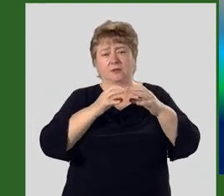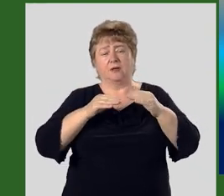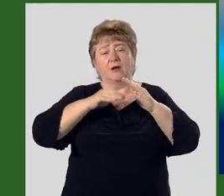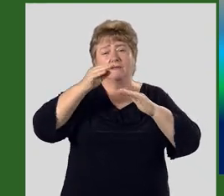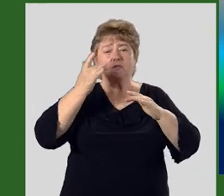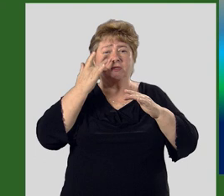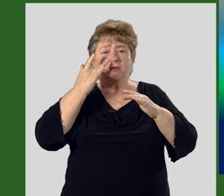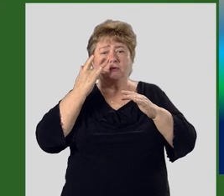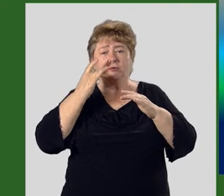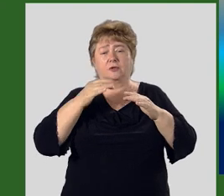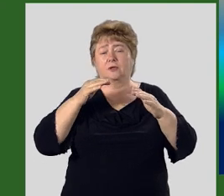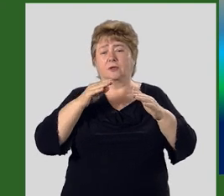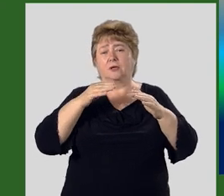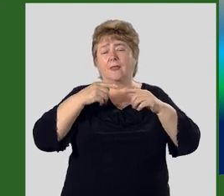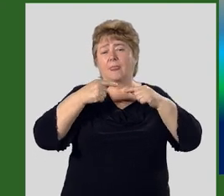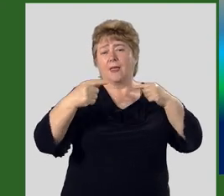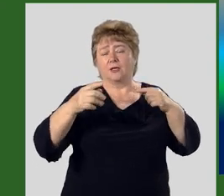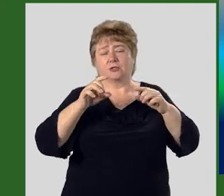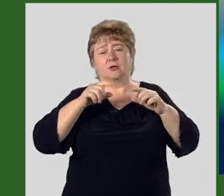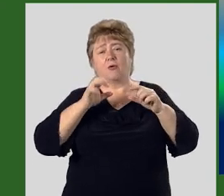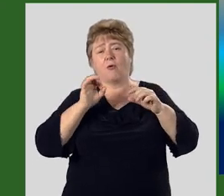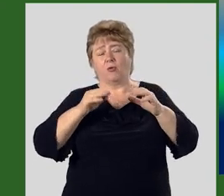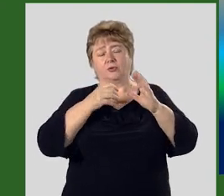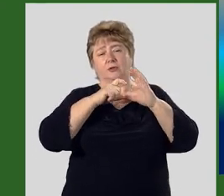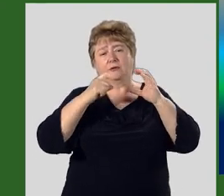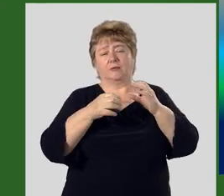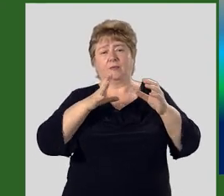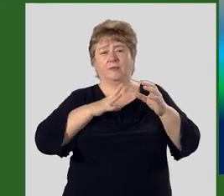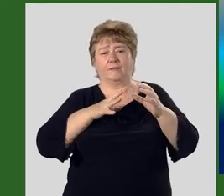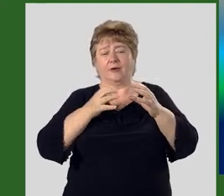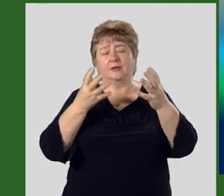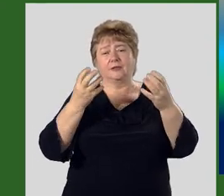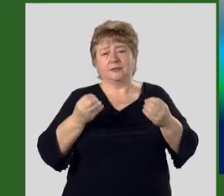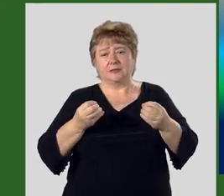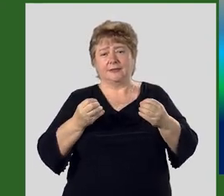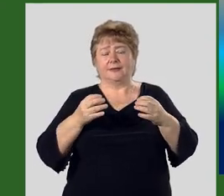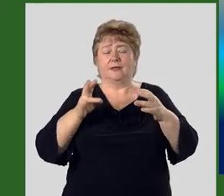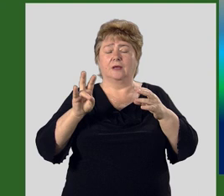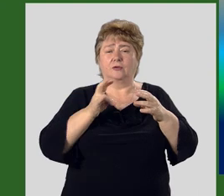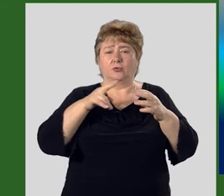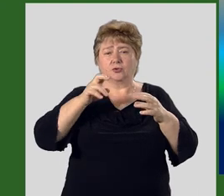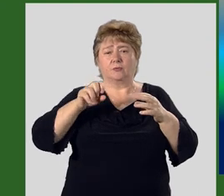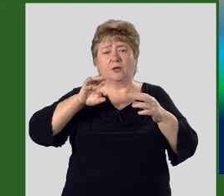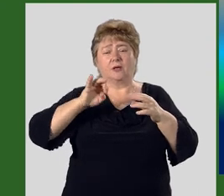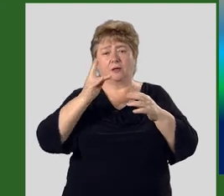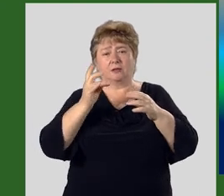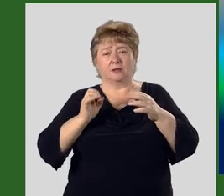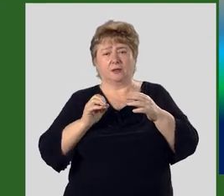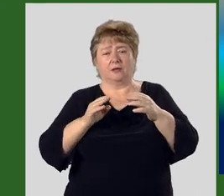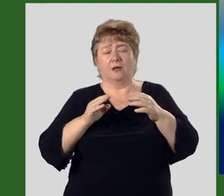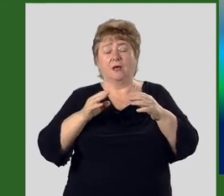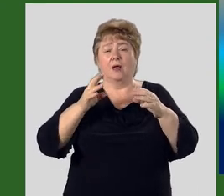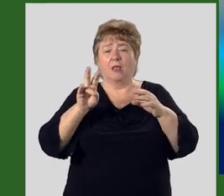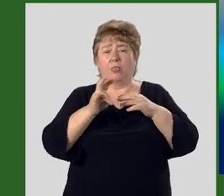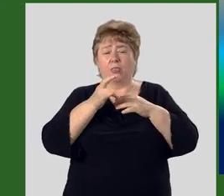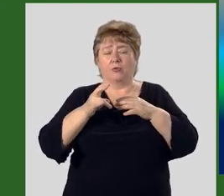выше которых, то есть дальше от экватора, бывают полярный день и полярная ночь. Полярная